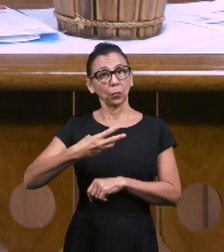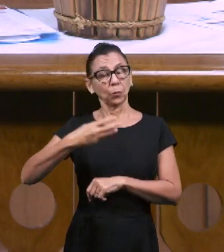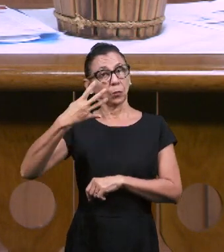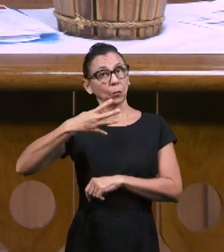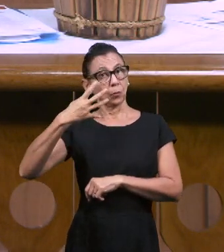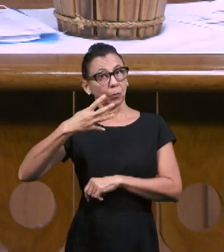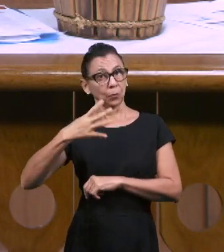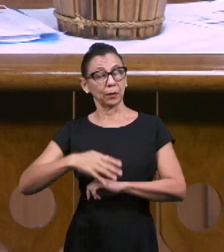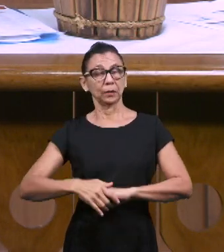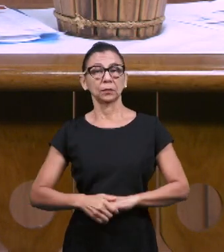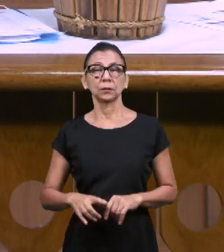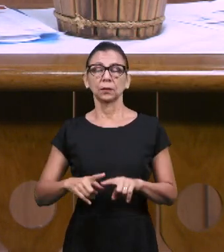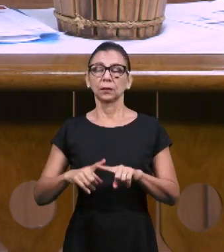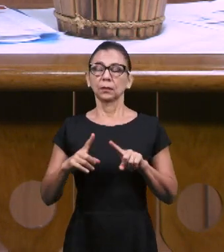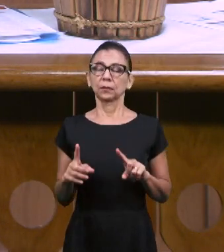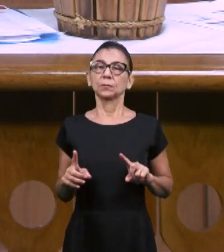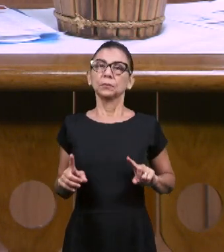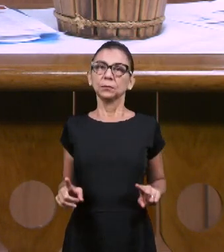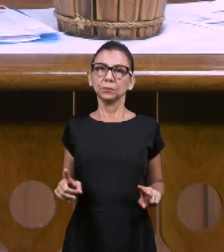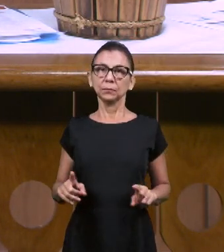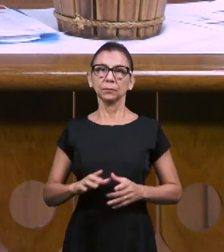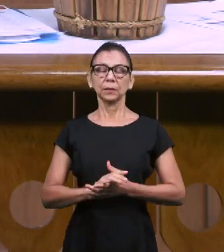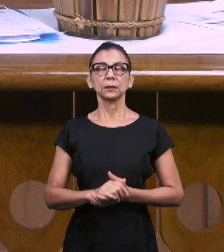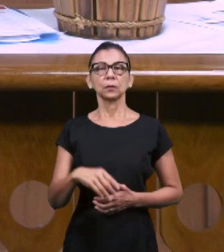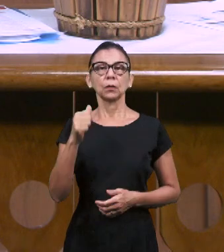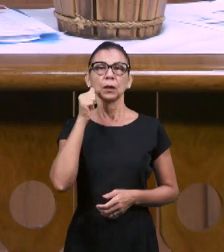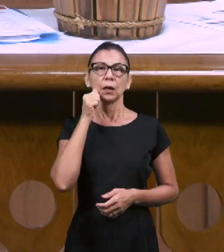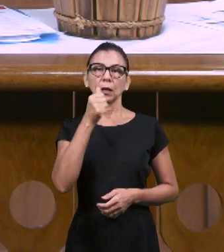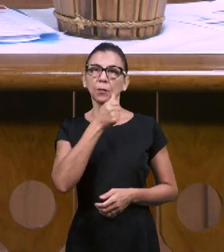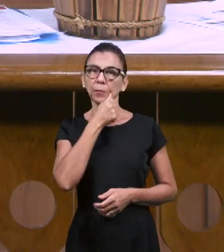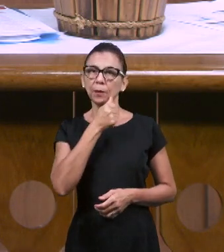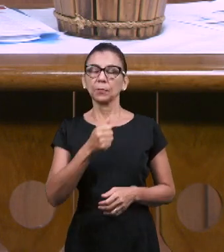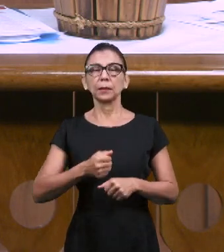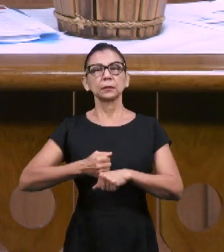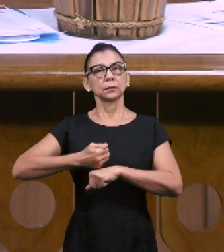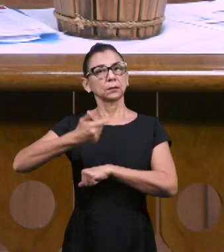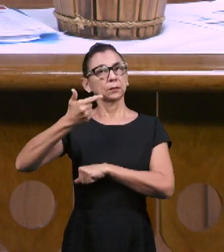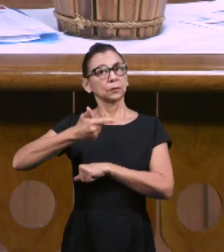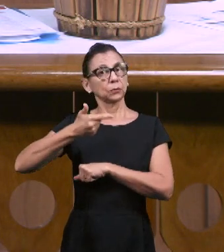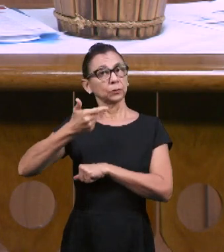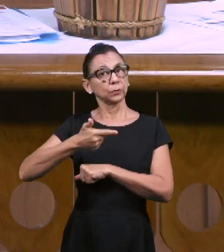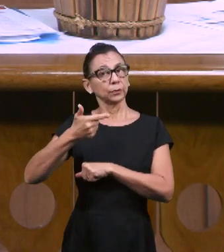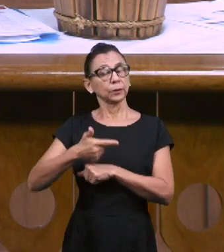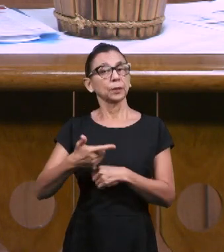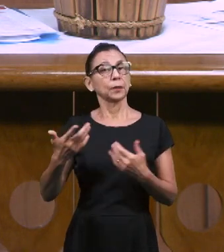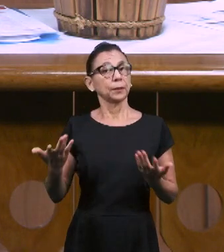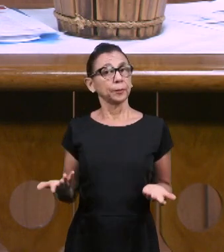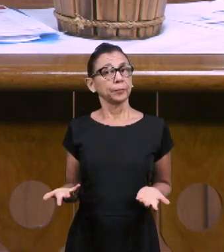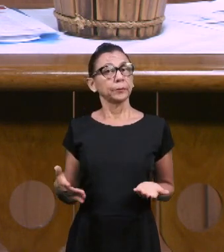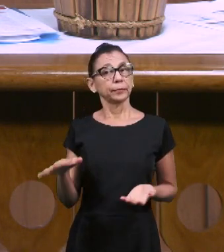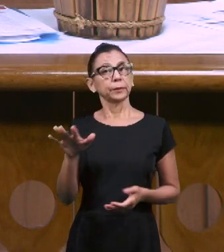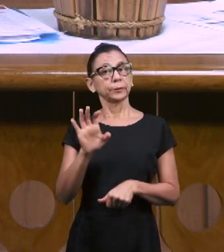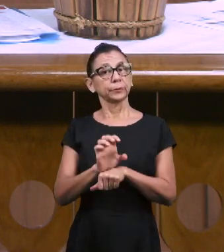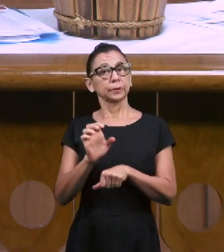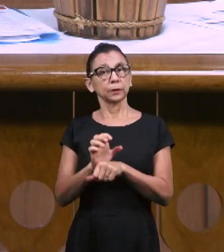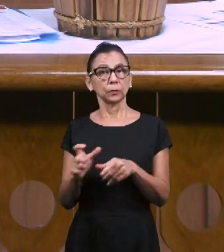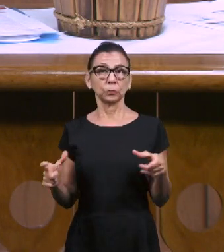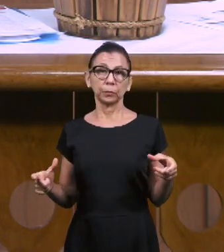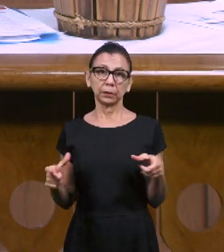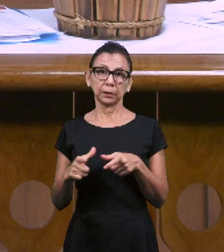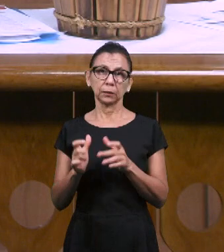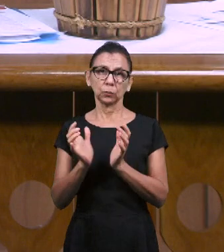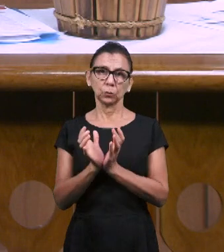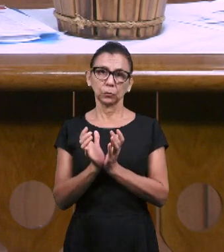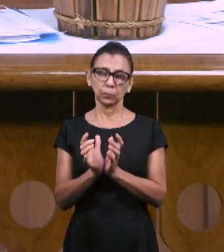Mais malgré tout cela, il y a les frères, l'église de l'Amapa qui apparaît en